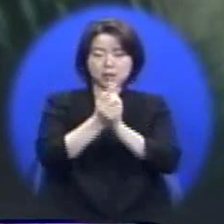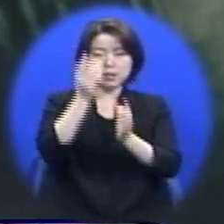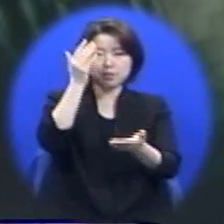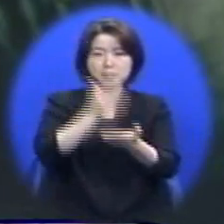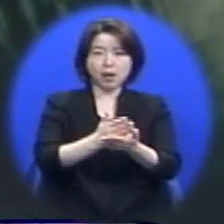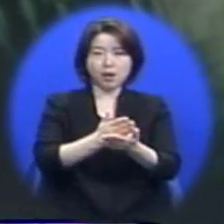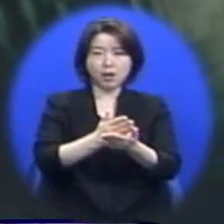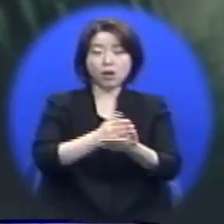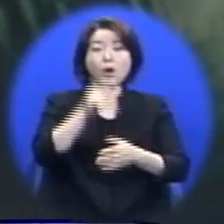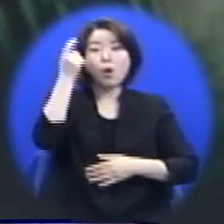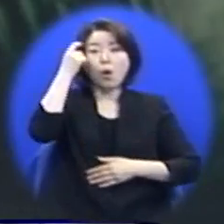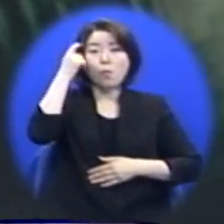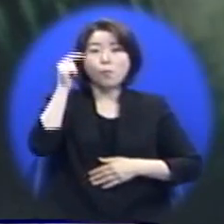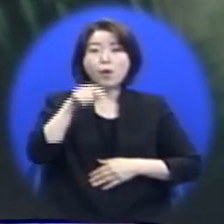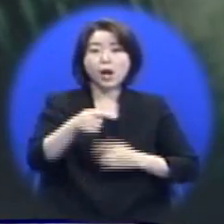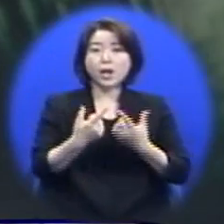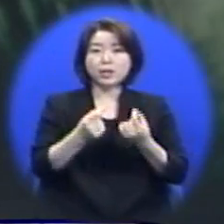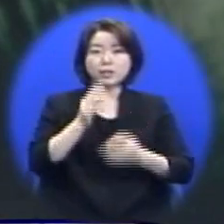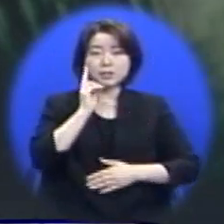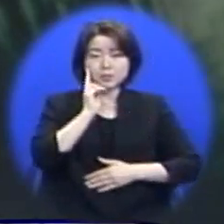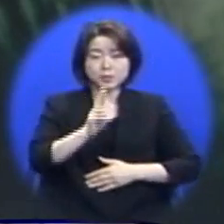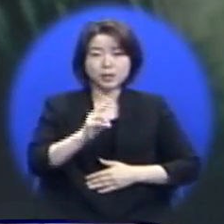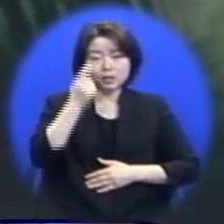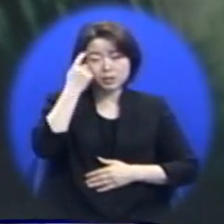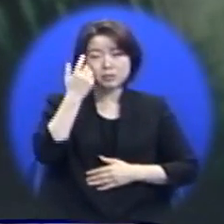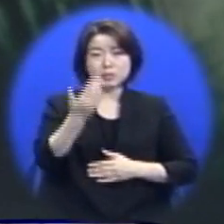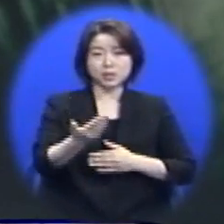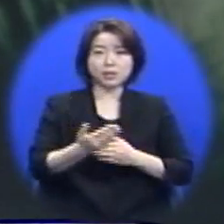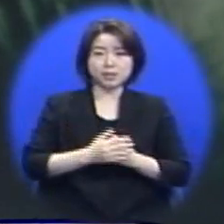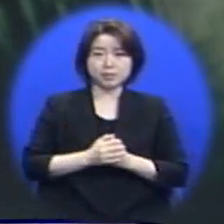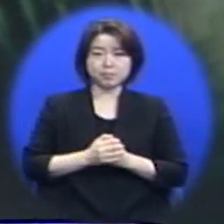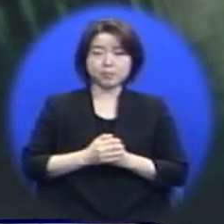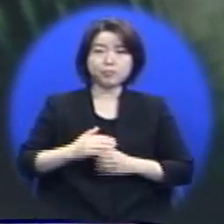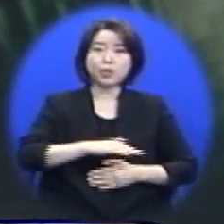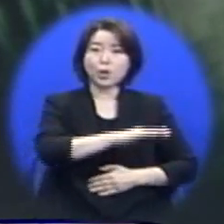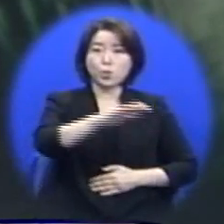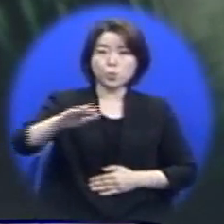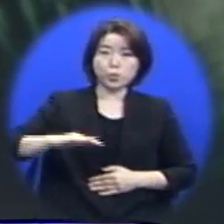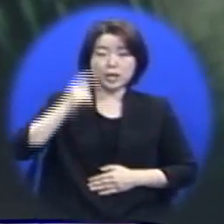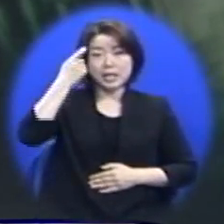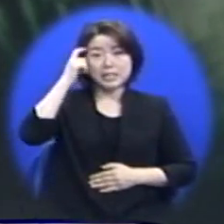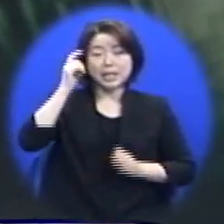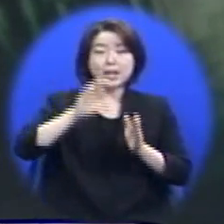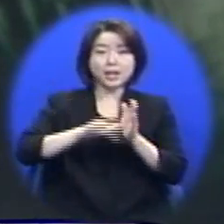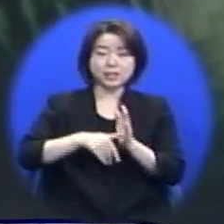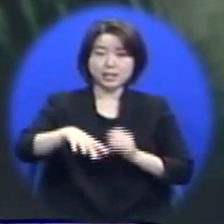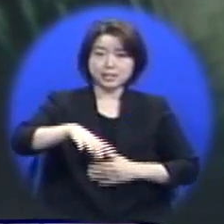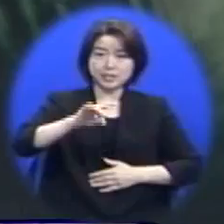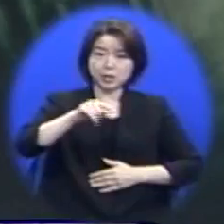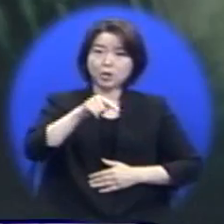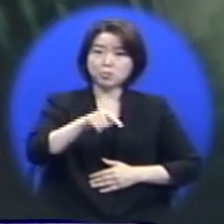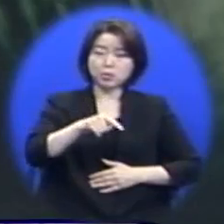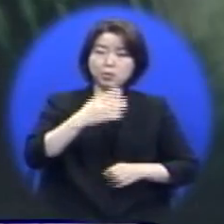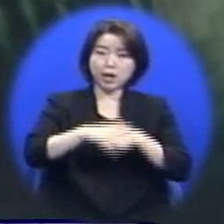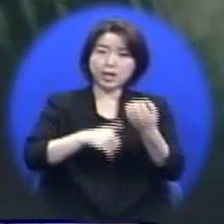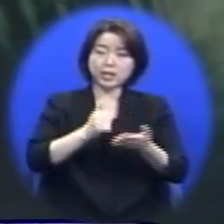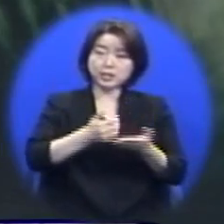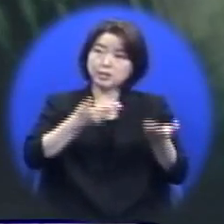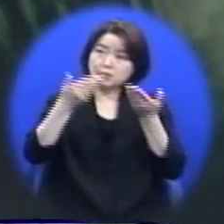하나님 왜 이렇게 심각하시죠? 우리가 생각할 때는 첫 것을 하나님께 바친다는 게 뭐 그렇게